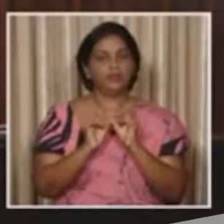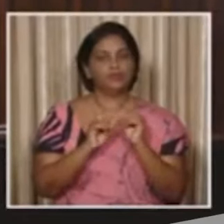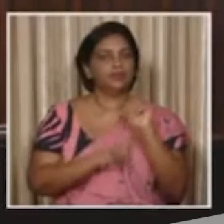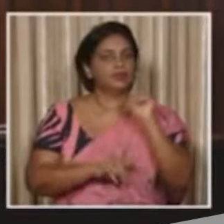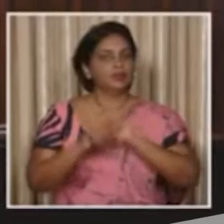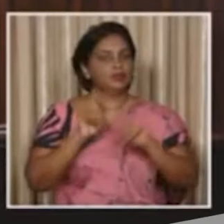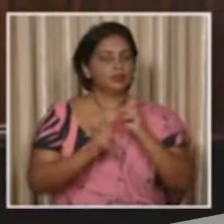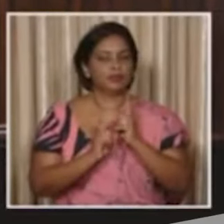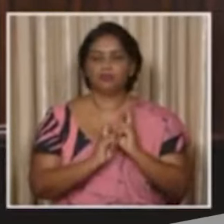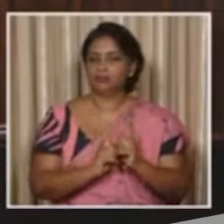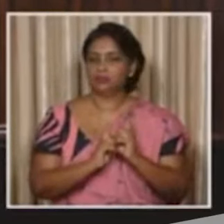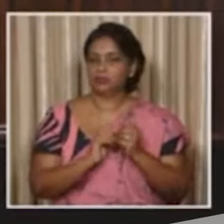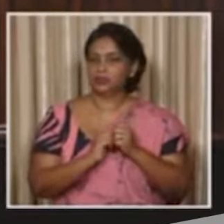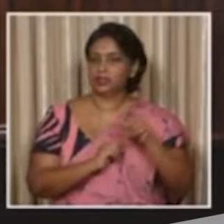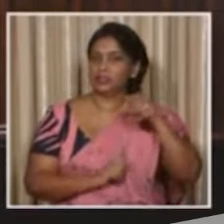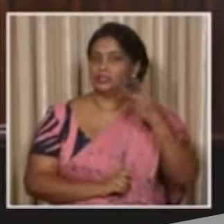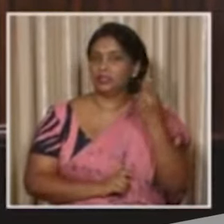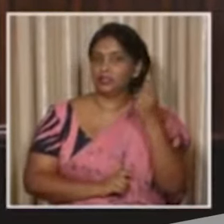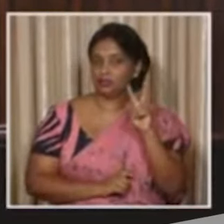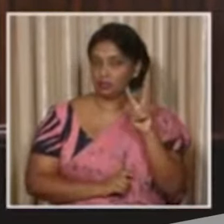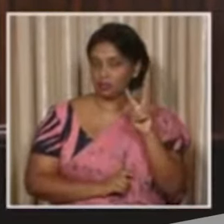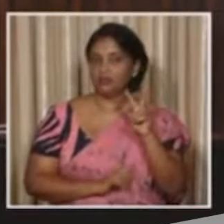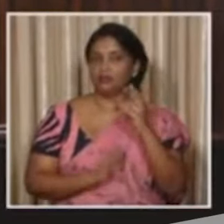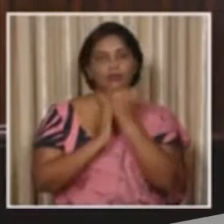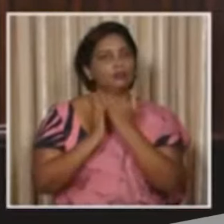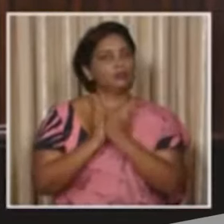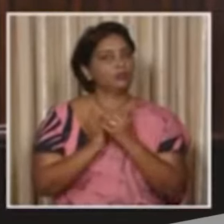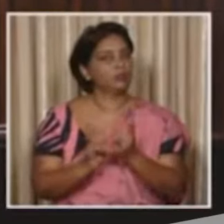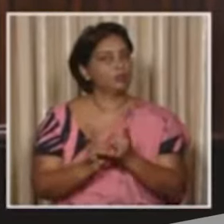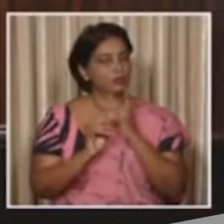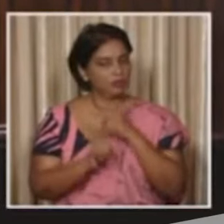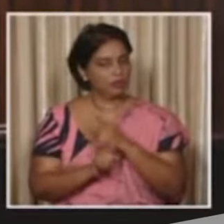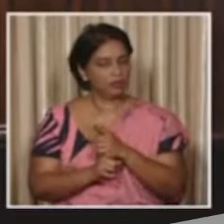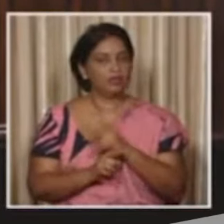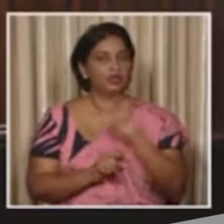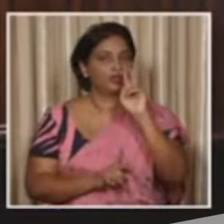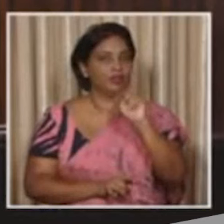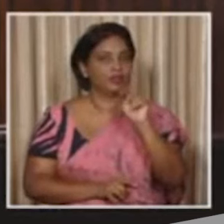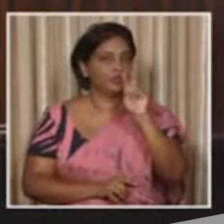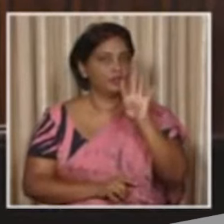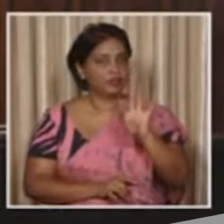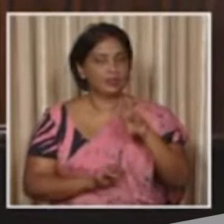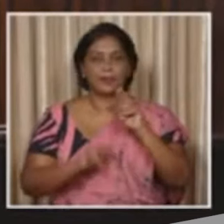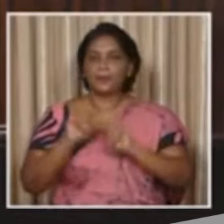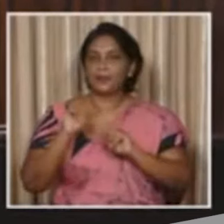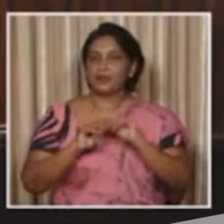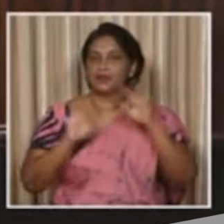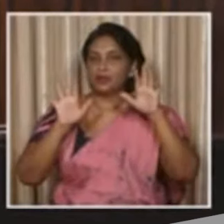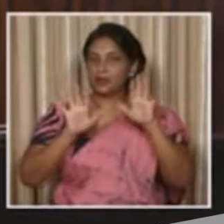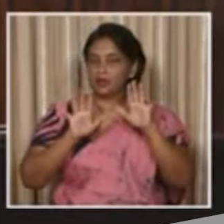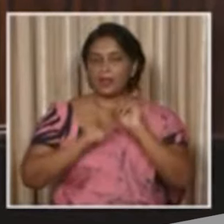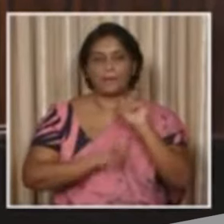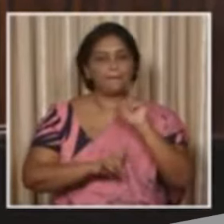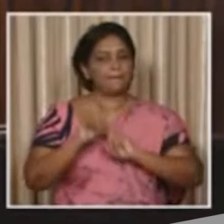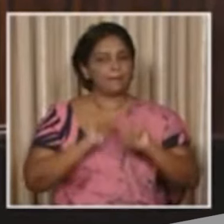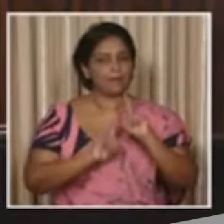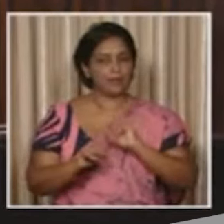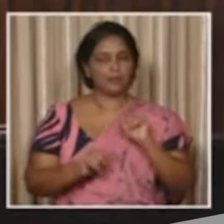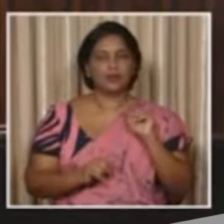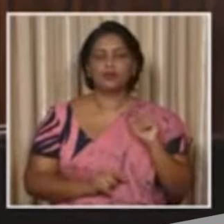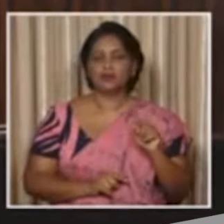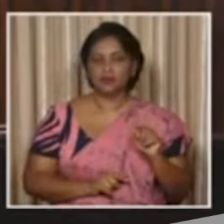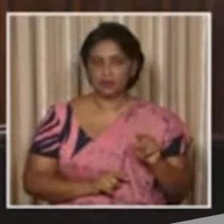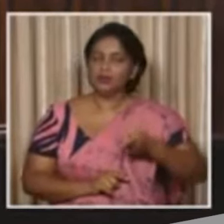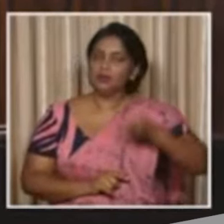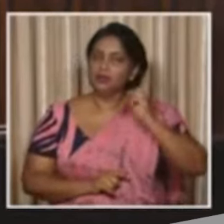පාර්ලිමේන්තුවේ ස්ථාවරණීය යෝගයේ 112 විධිවිධාන හා 2024 පෙබරවාරි 9 වෙනි පාර්ලිමේන්තුවේ